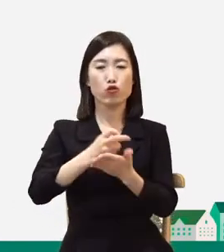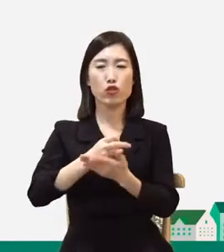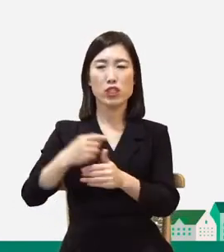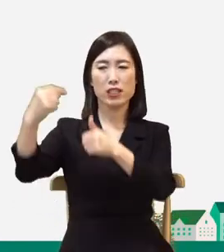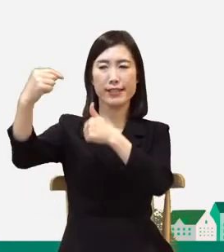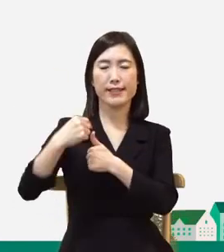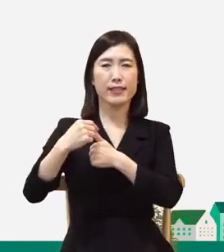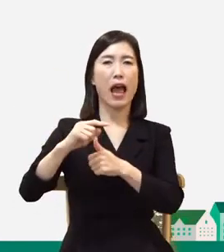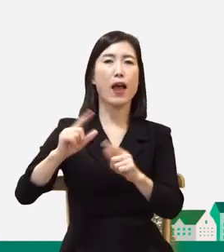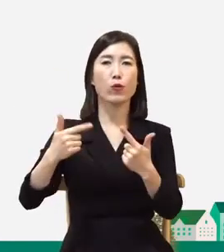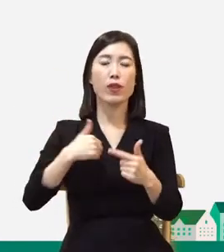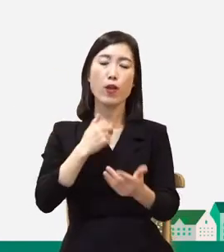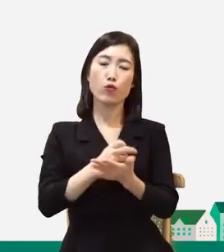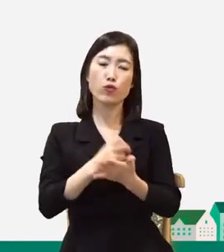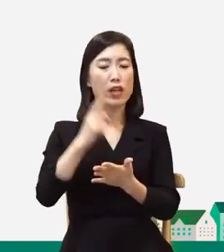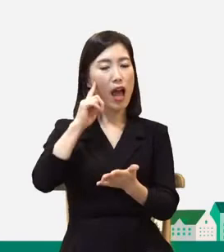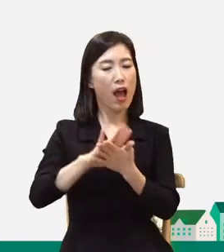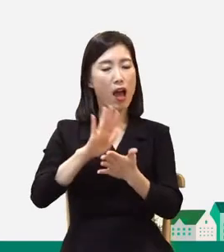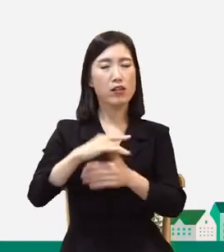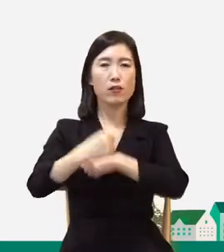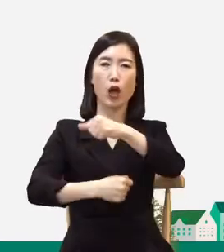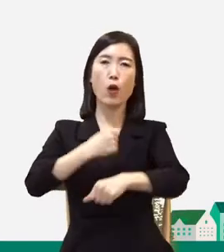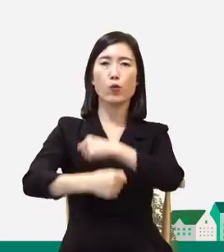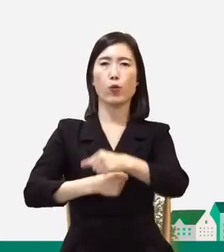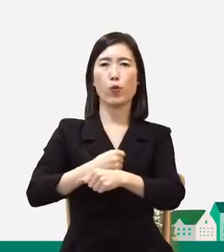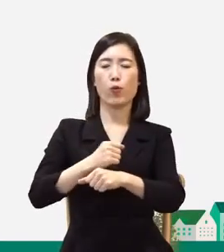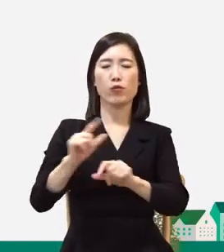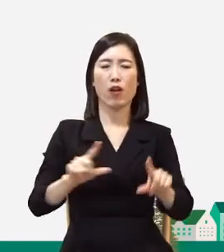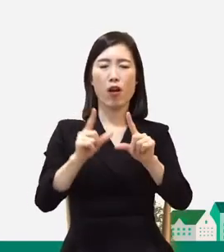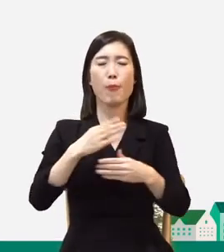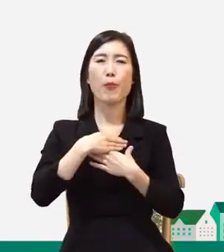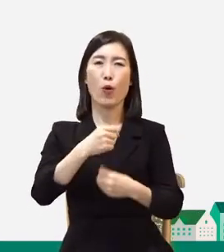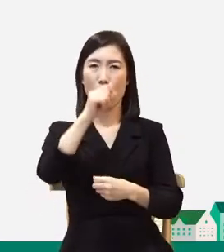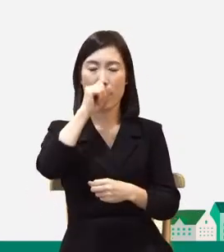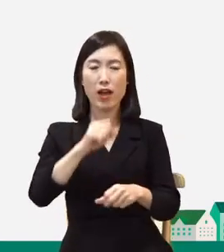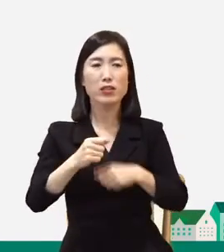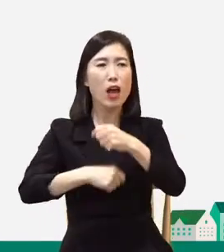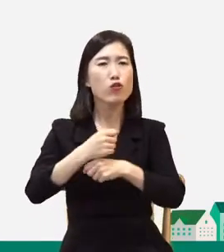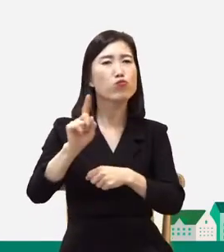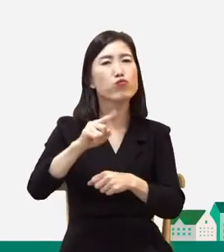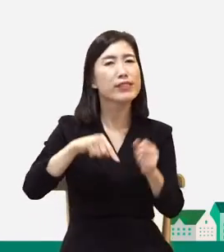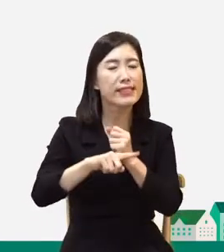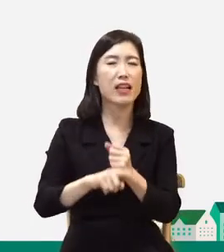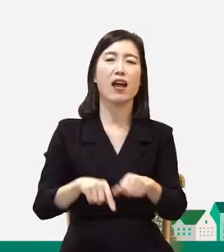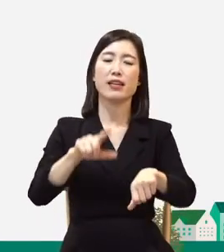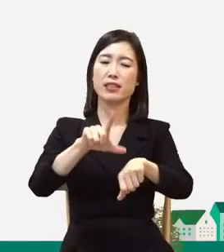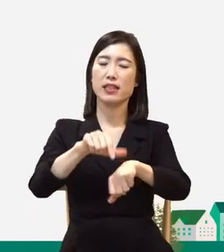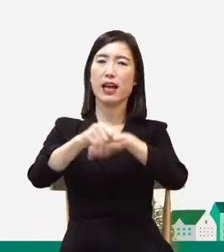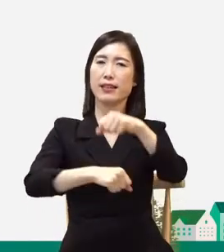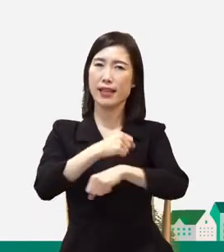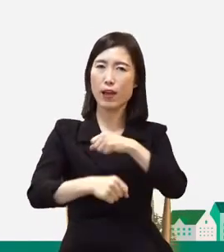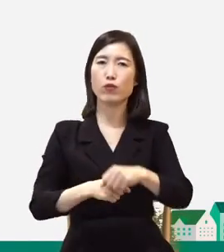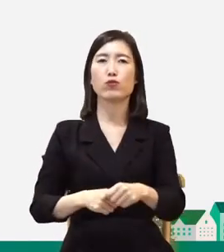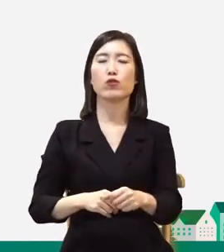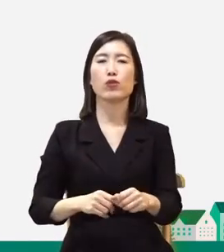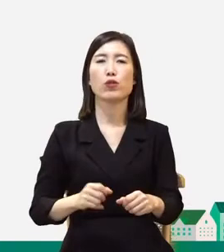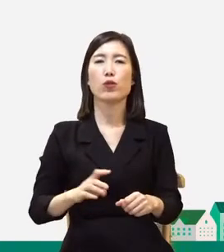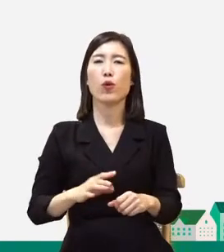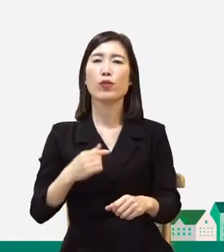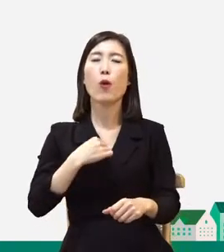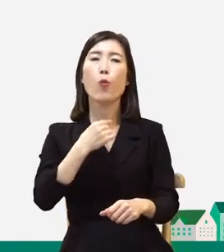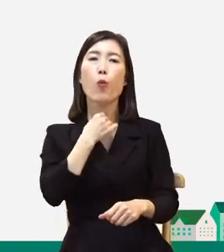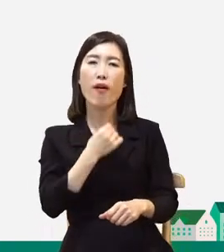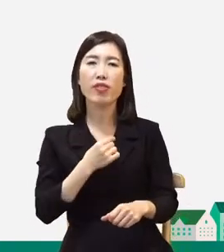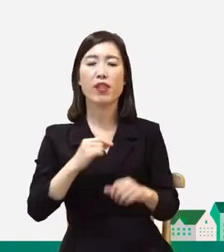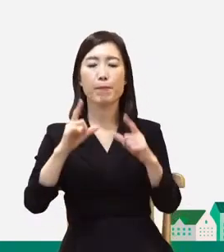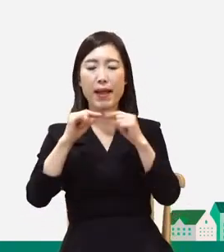좋았어요 라고 하셨고 이 자유는 굉장히 종류가 많았습니다. 시간적인 자유, 공간적인 자유, 내가